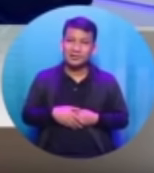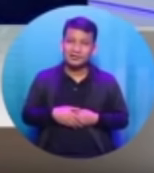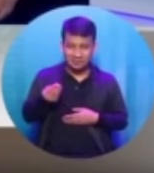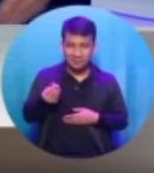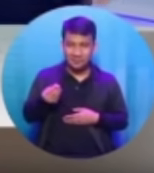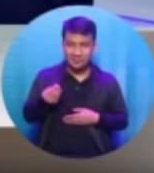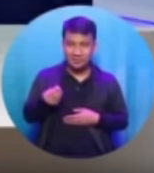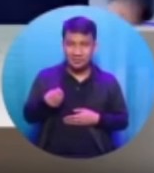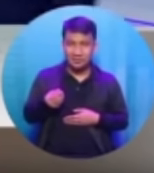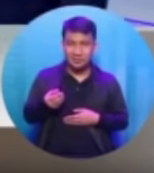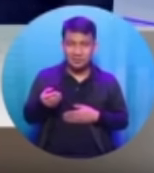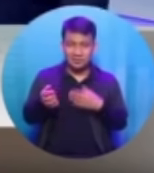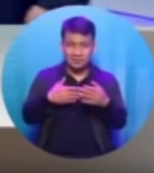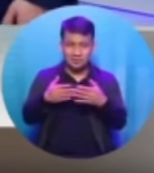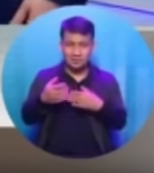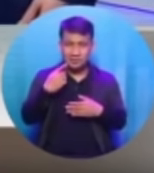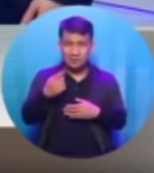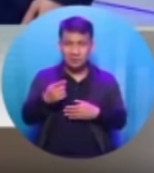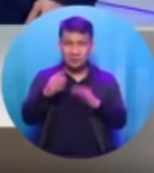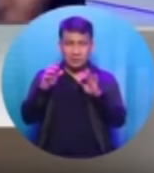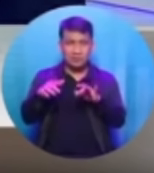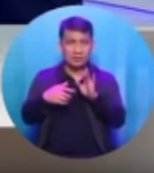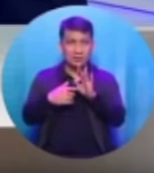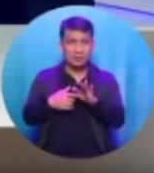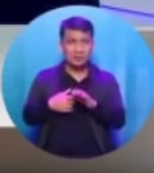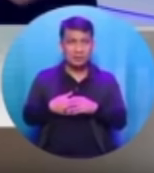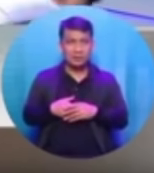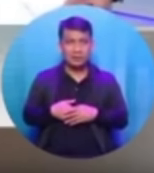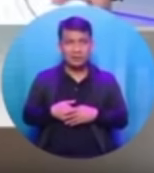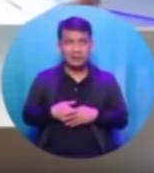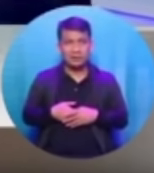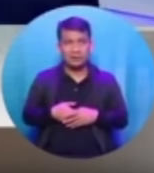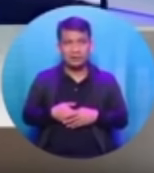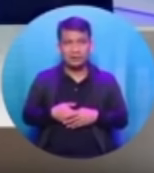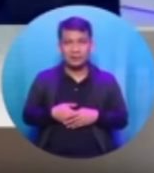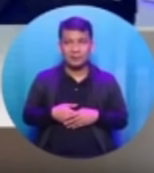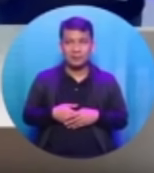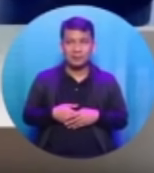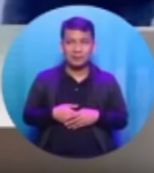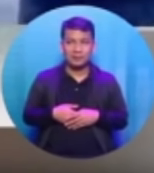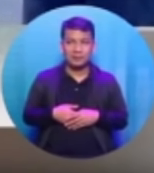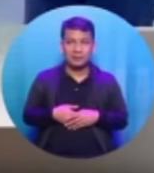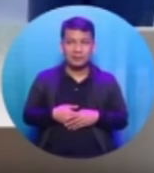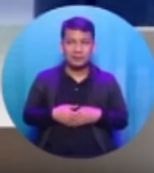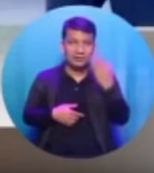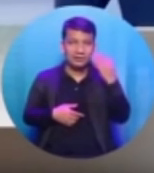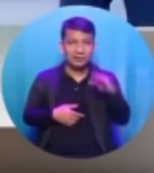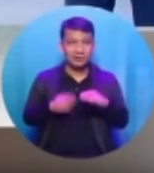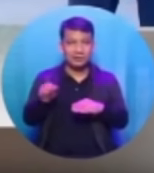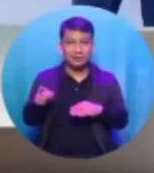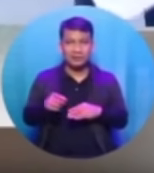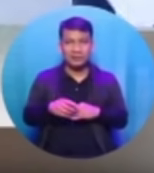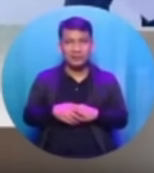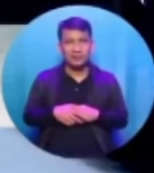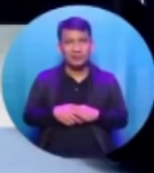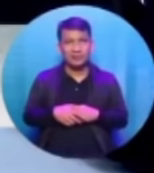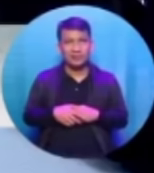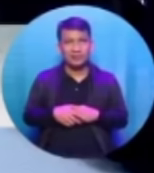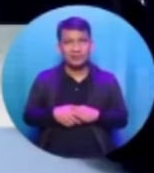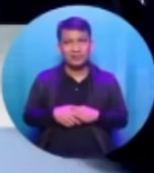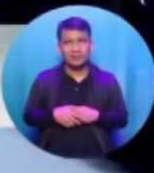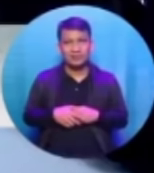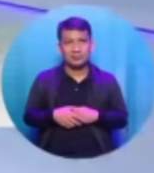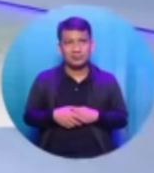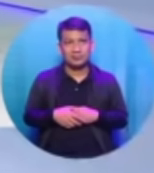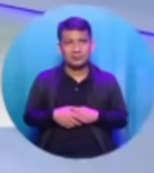Opo. At least saari si Kernel. Naintindi niyo ba yung sabihin ng... Alika rito. Alika, sandali lang. Kasi si Kernel baka hindi niya alam sa salitang kanto. Ano yung sabihin